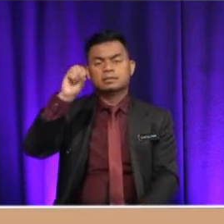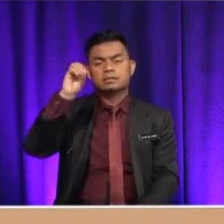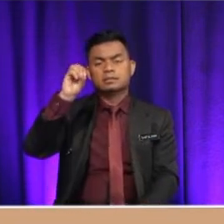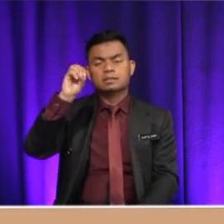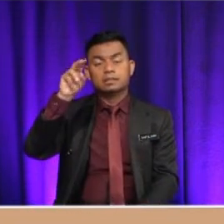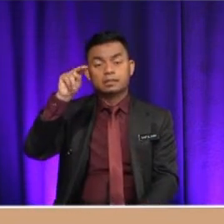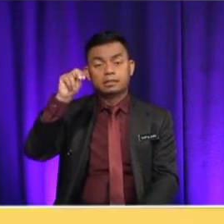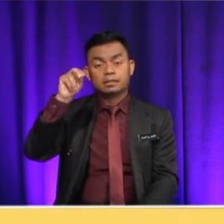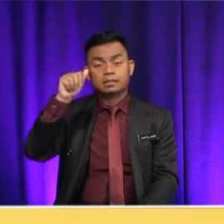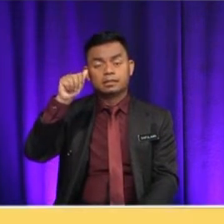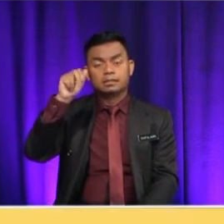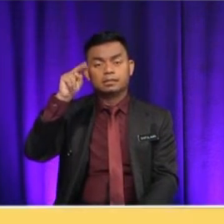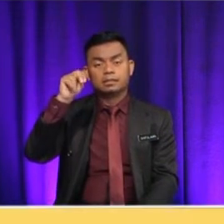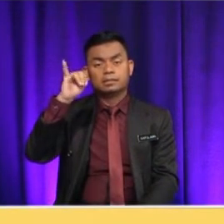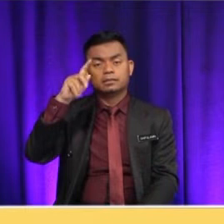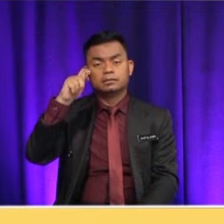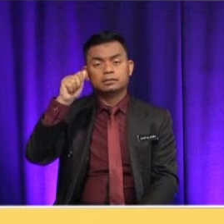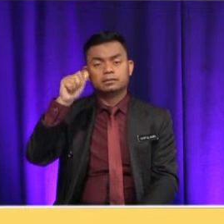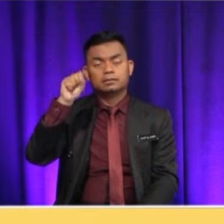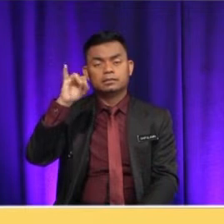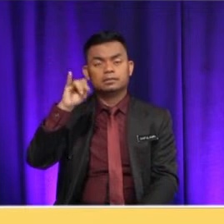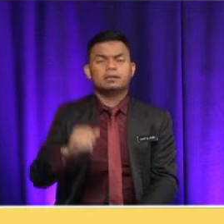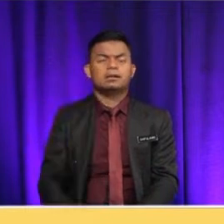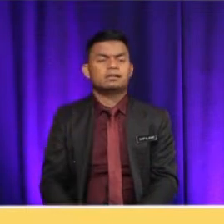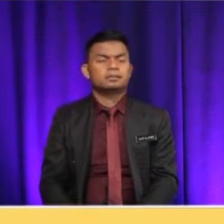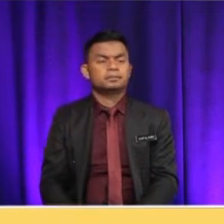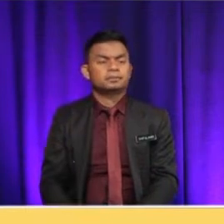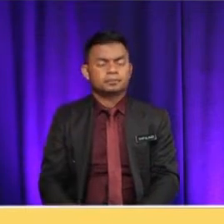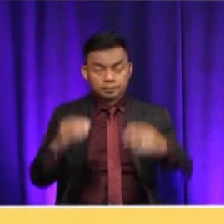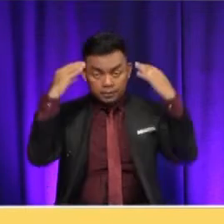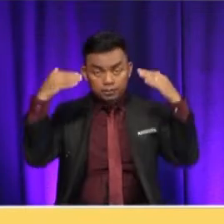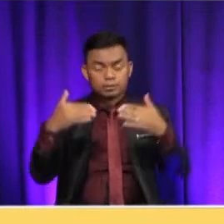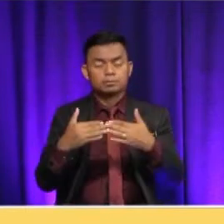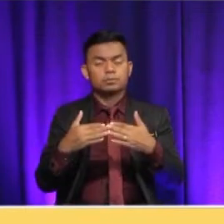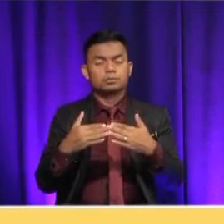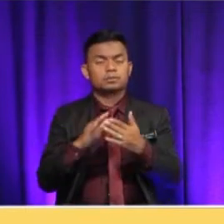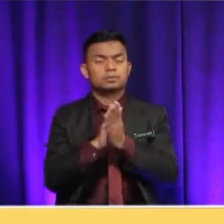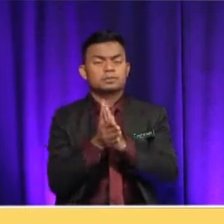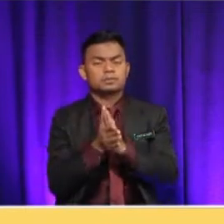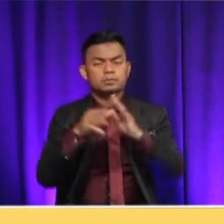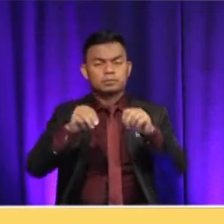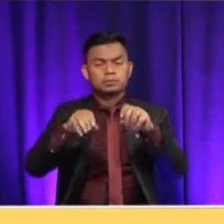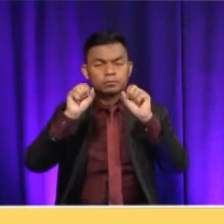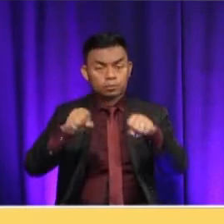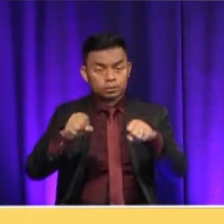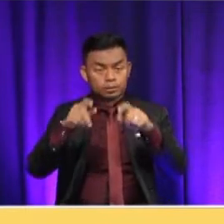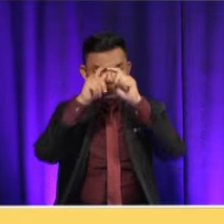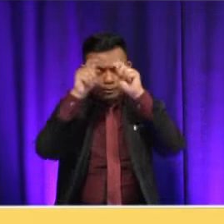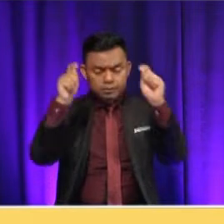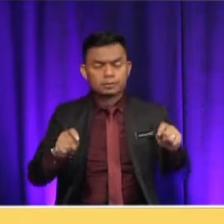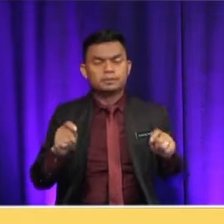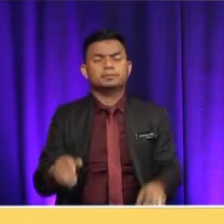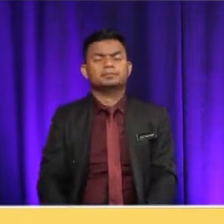bagian. Okey, cikgu sambung. So tadi maknanya murid boleh mentafsir. Dia tengok lukisan tu, dia faham, dia tafsir.